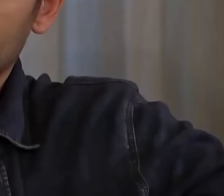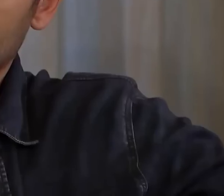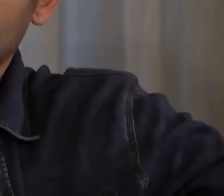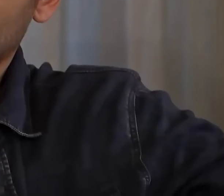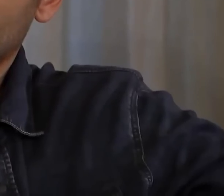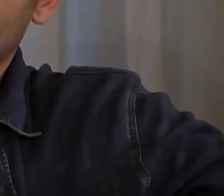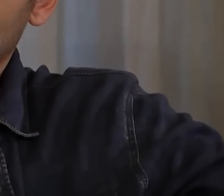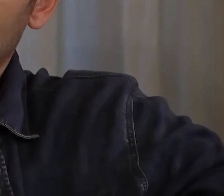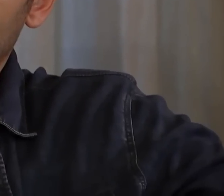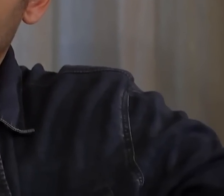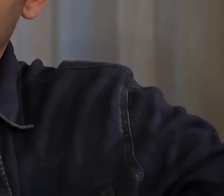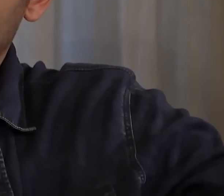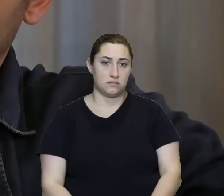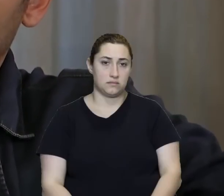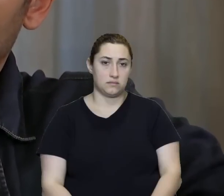Berger'e oturdu.